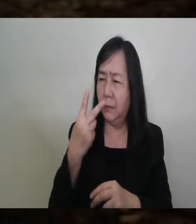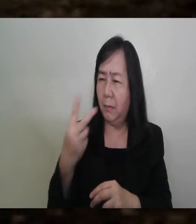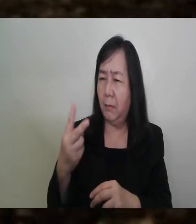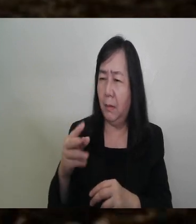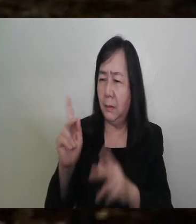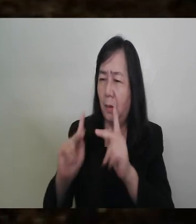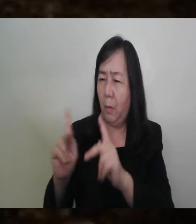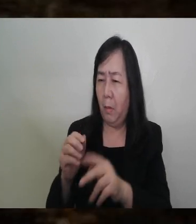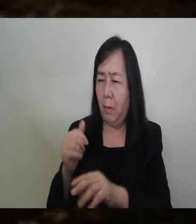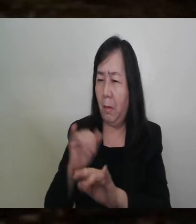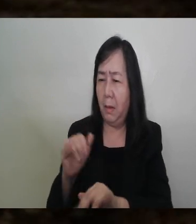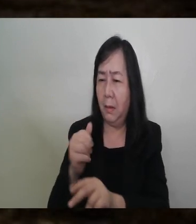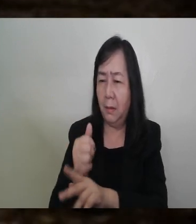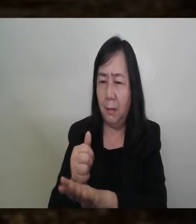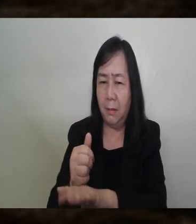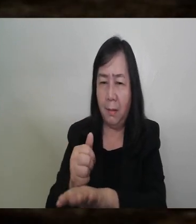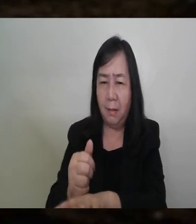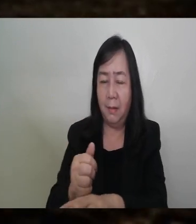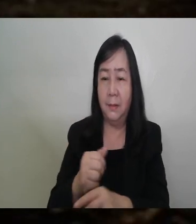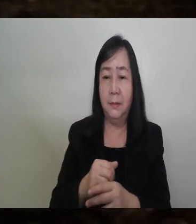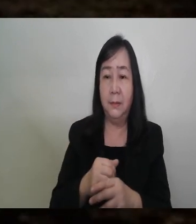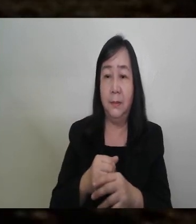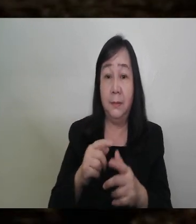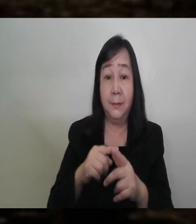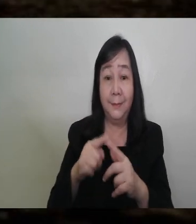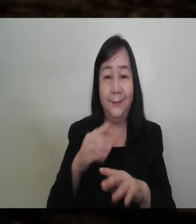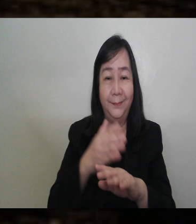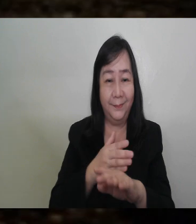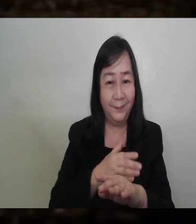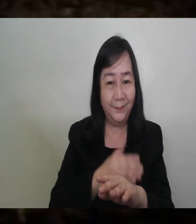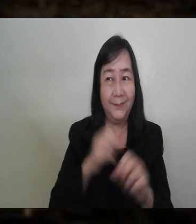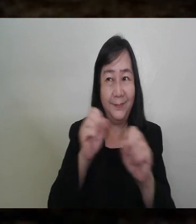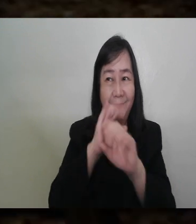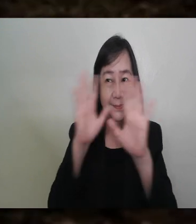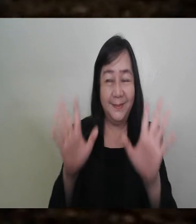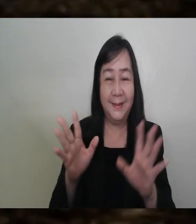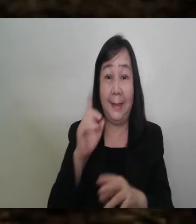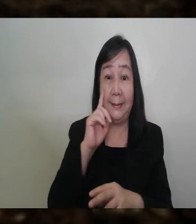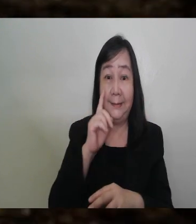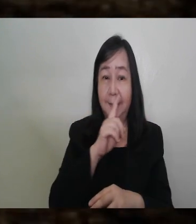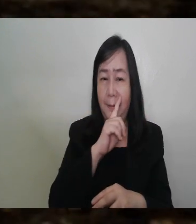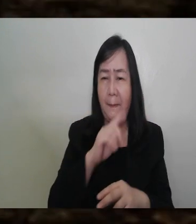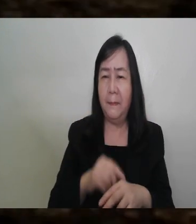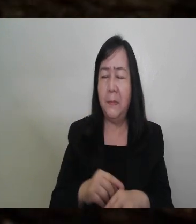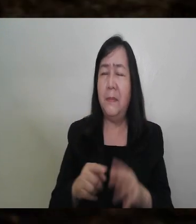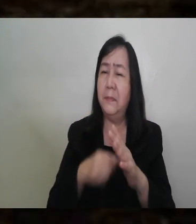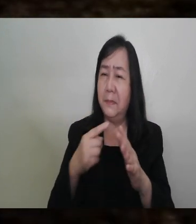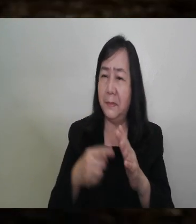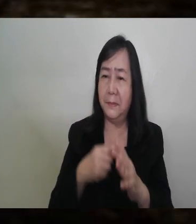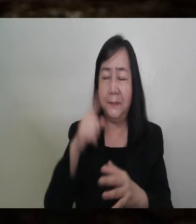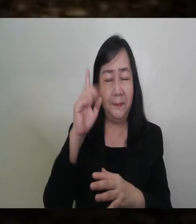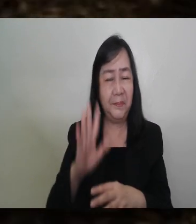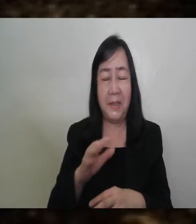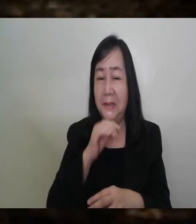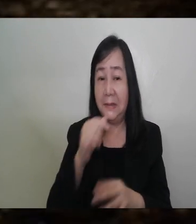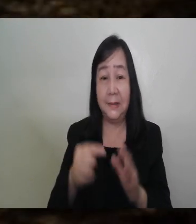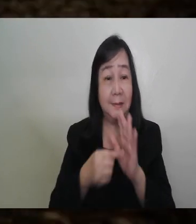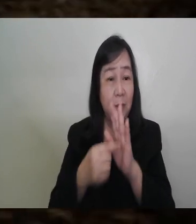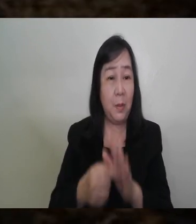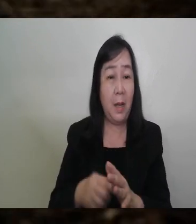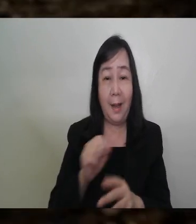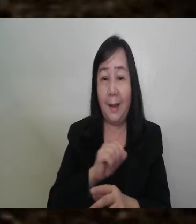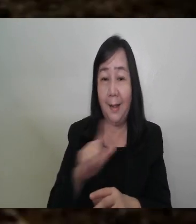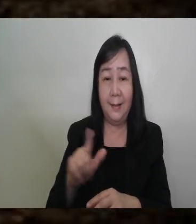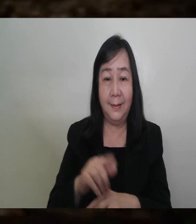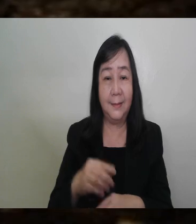mga punong lumalakad at saka lamang luminaw ang kanyang paningin. Minsan, hindi agad pinakikita ng